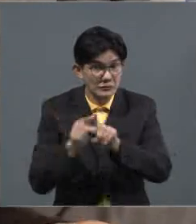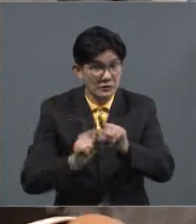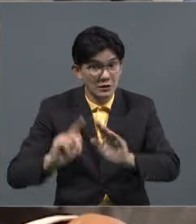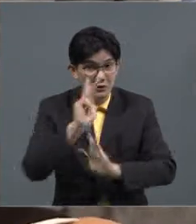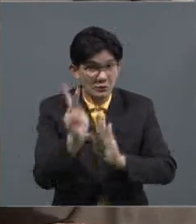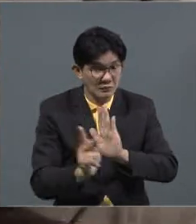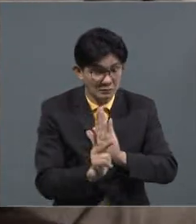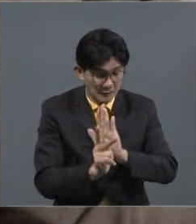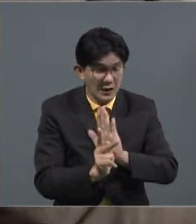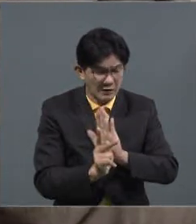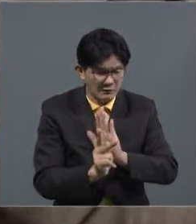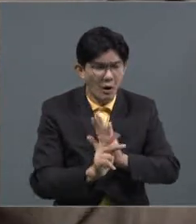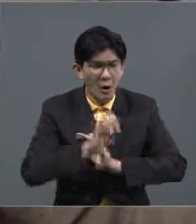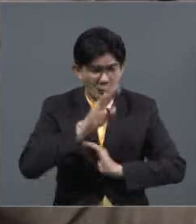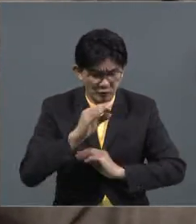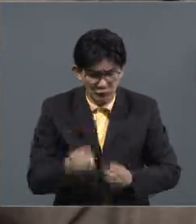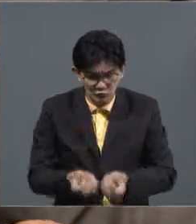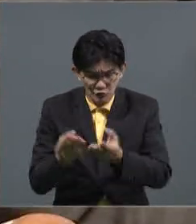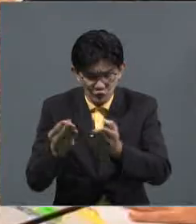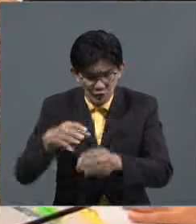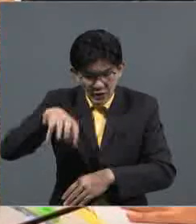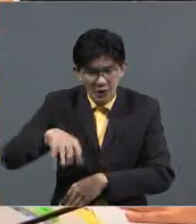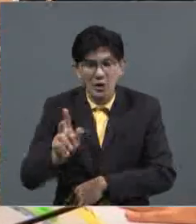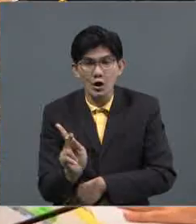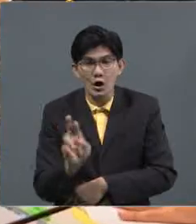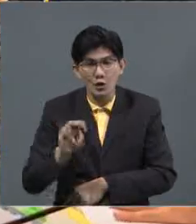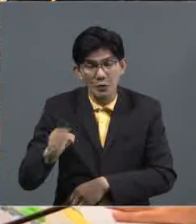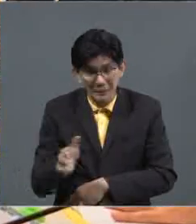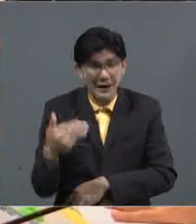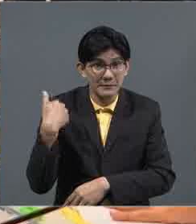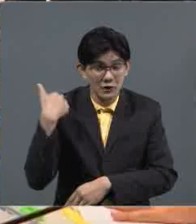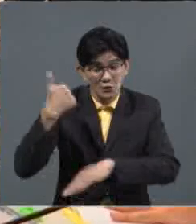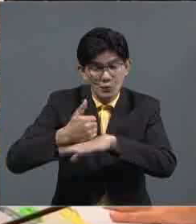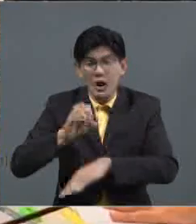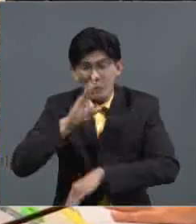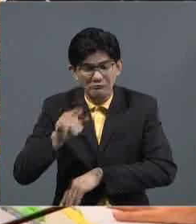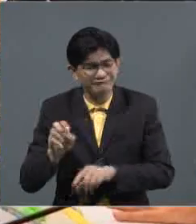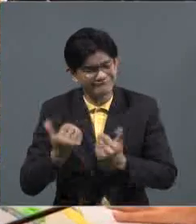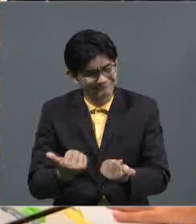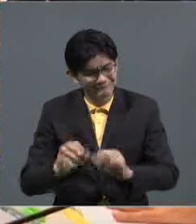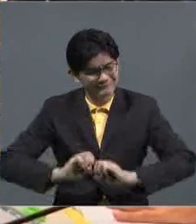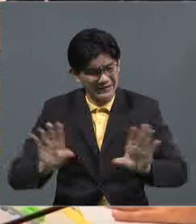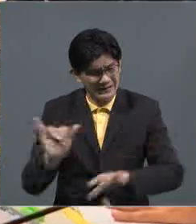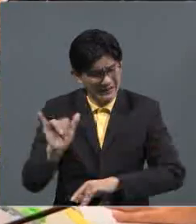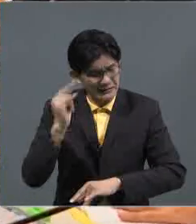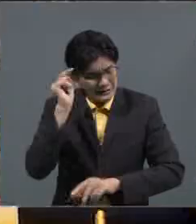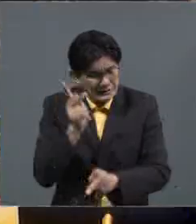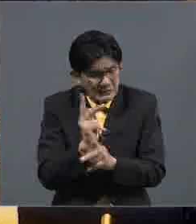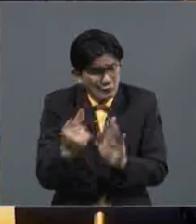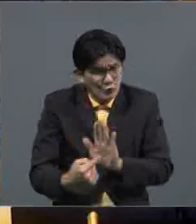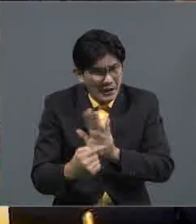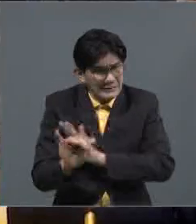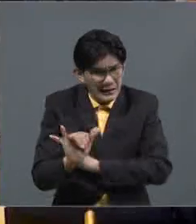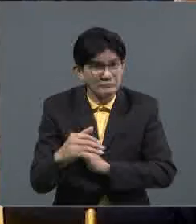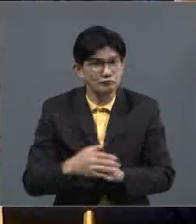แล้วต้องมีส่งให้กรมประมงด้วยเพื่อจะมาเทียบ DNA อธิบดีกรมประมงบอกว่าตอนนี้ยังไม่ชัดเจนเรื่องการจัดเก็บตัวอย่างน